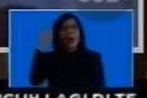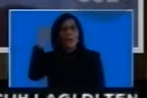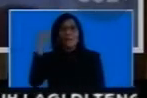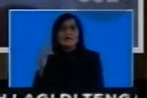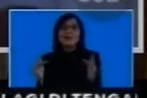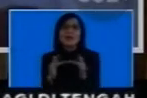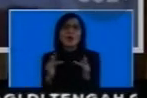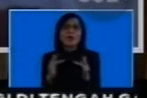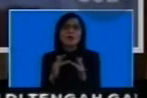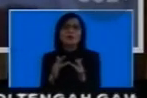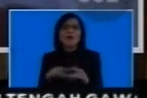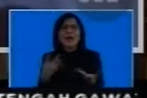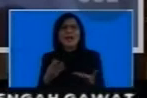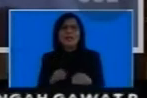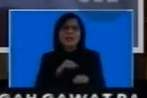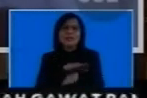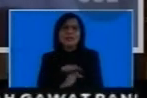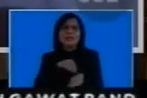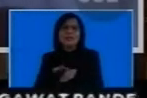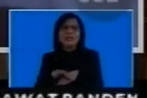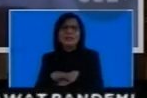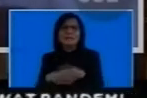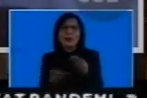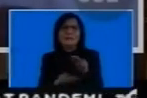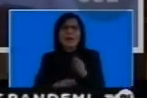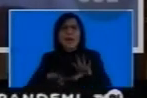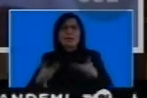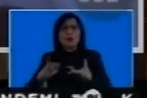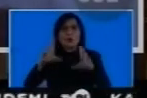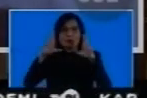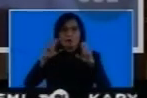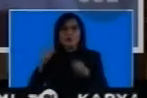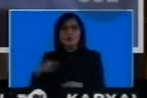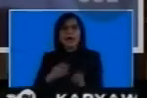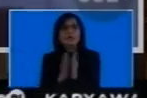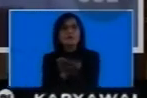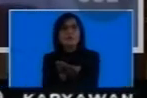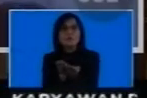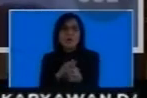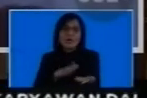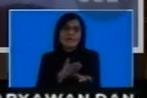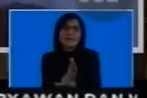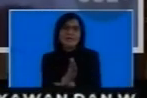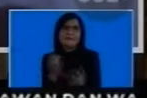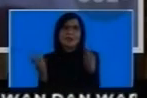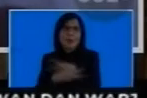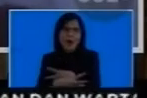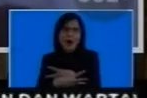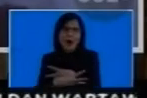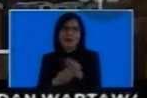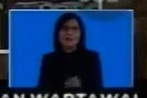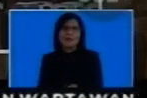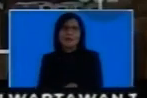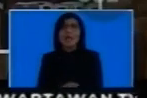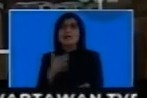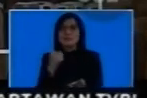Merdeka Belajar online-nya itu hanya sekedar ngirim file atau foto dari buku dikirimnya lewat WA.